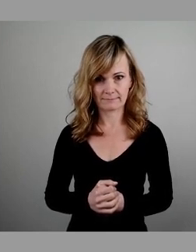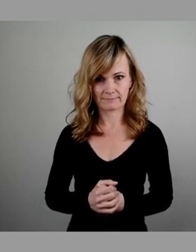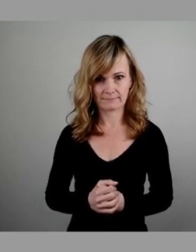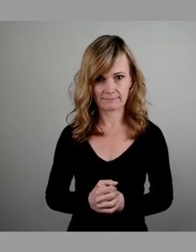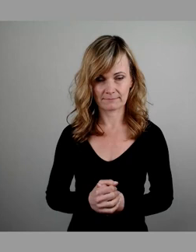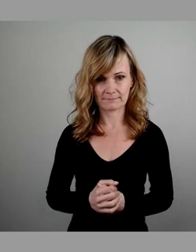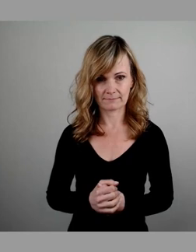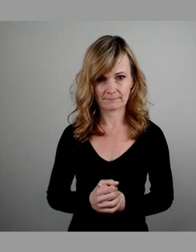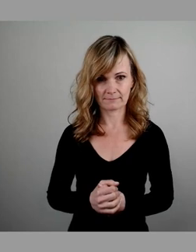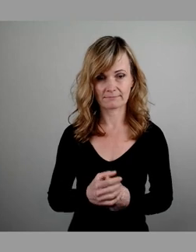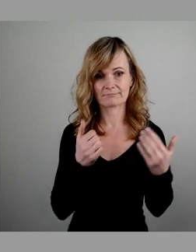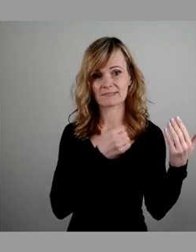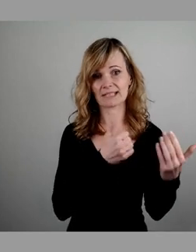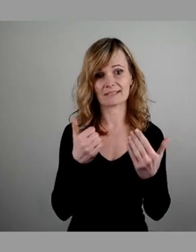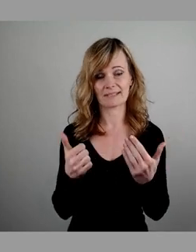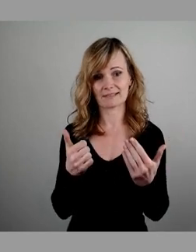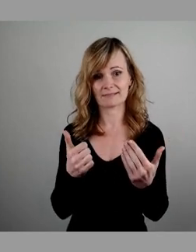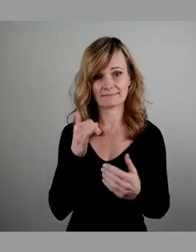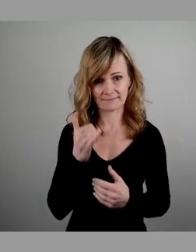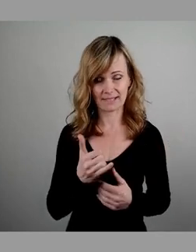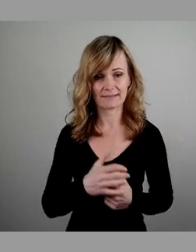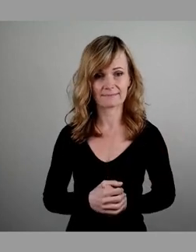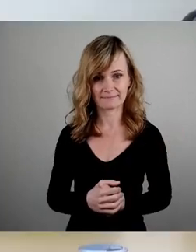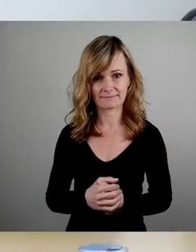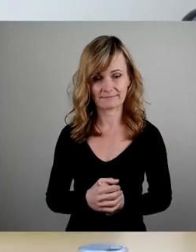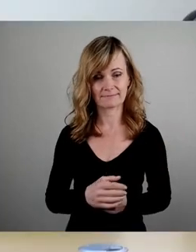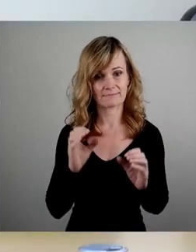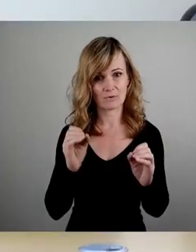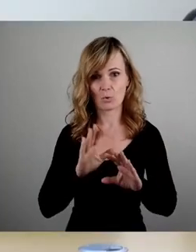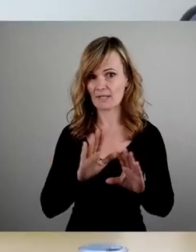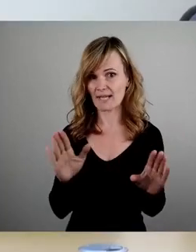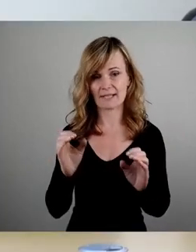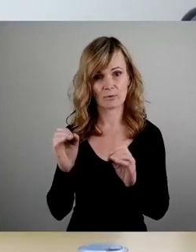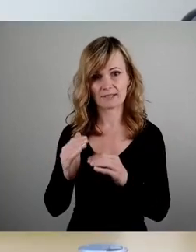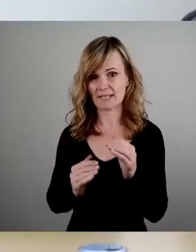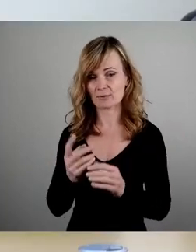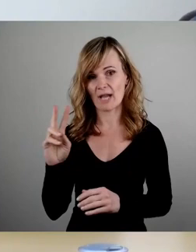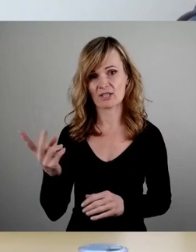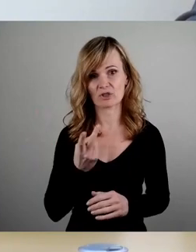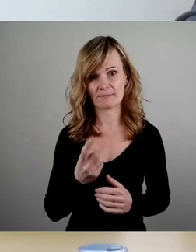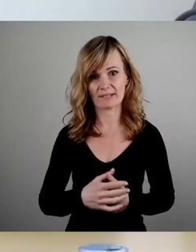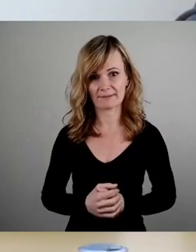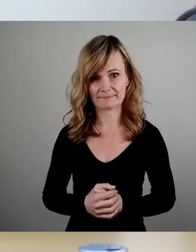Gut, 66 Ja-Stimmen, 0 Nein, 0 Enthaltungen, damit einstimmig